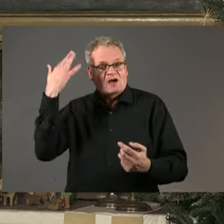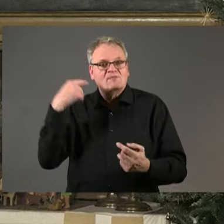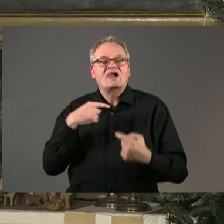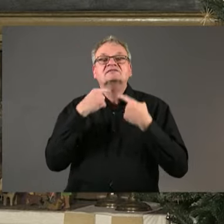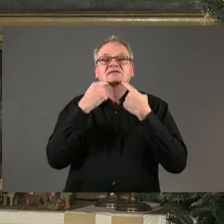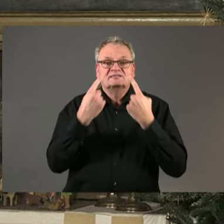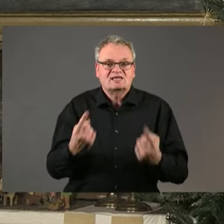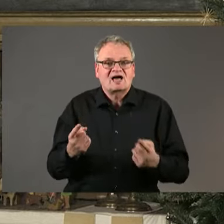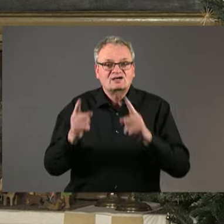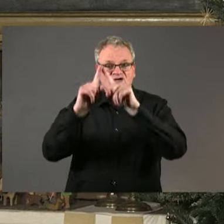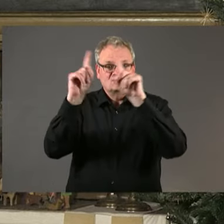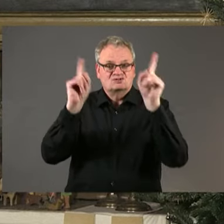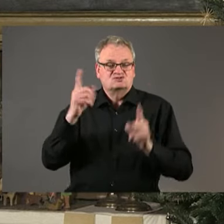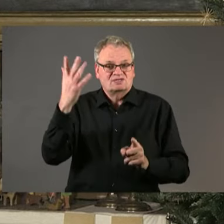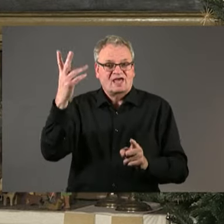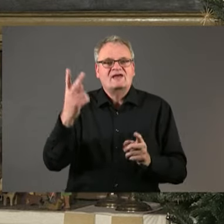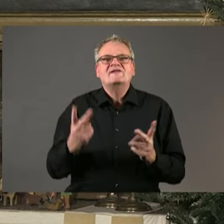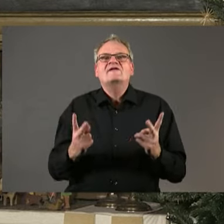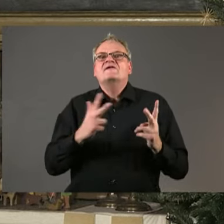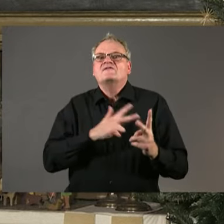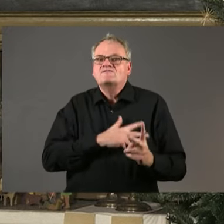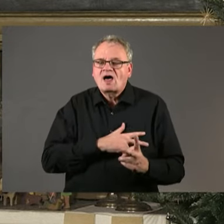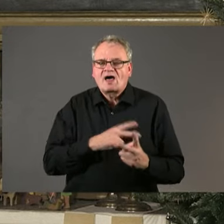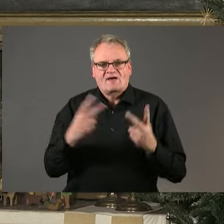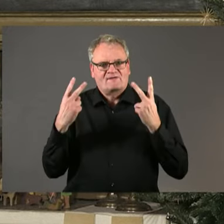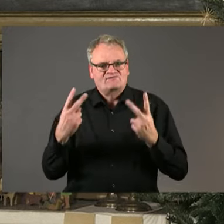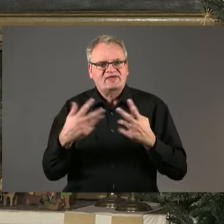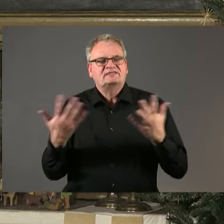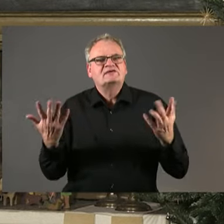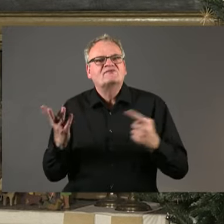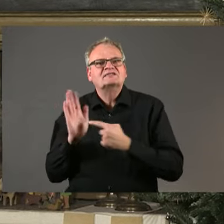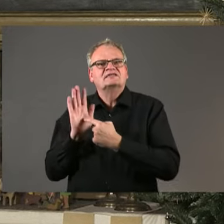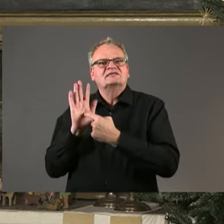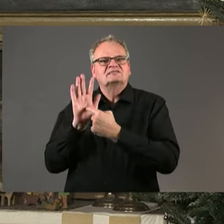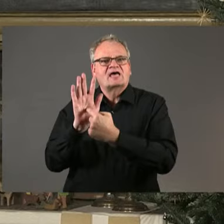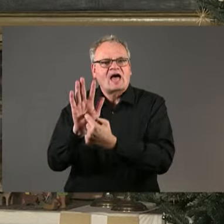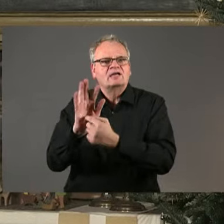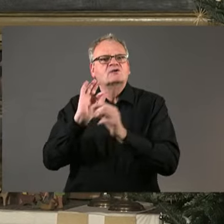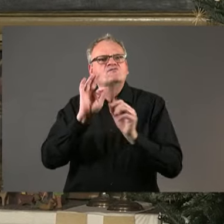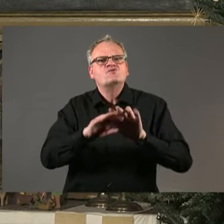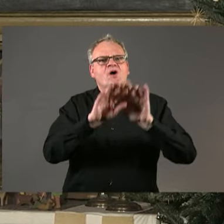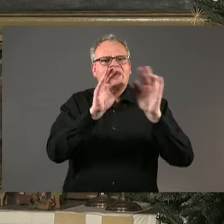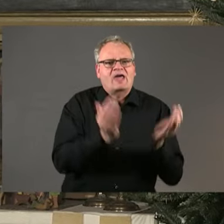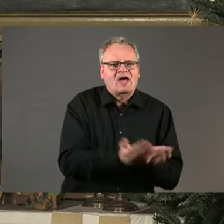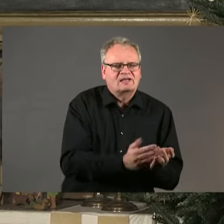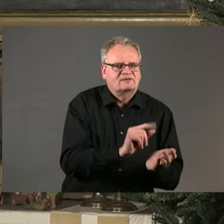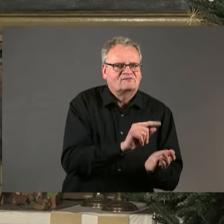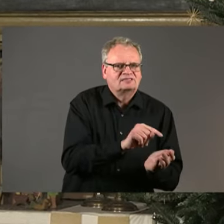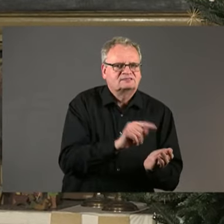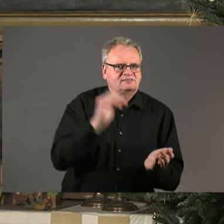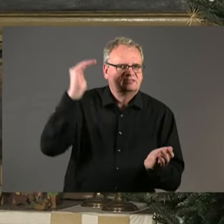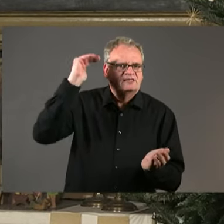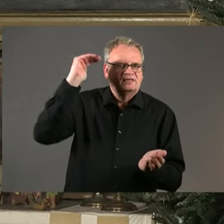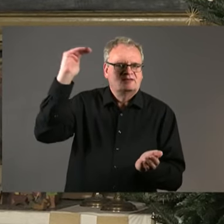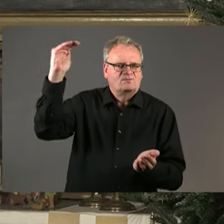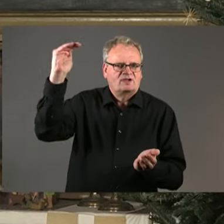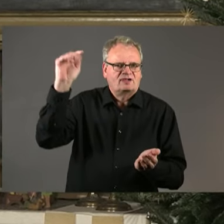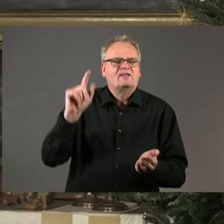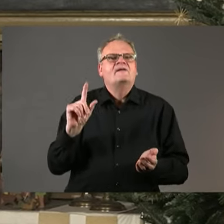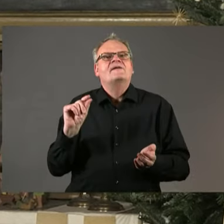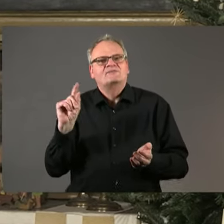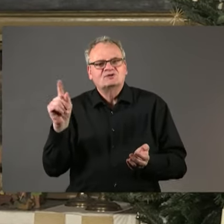dass die Sterne das wirklich Wichtige widerspiegeln, was auf Erden geschieht. Und so verstehen sie den